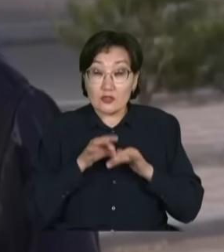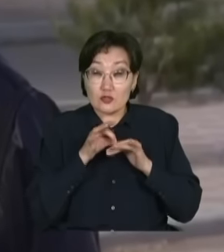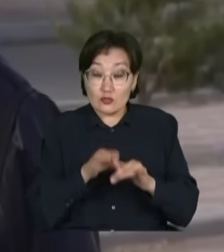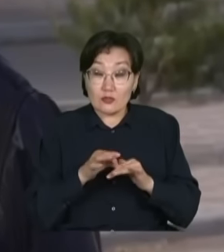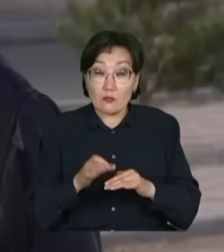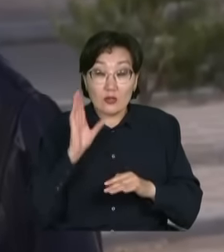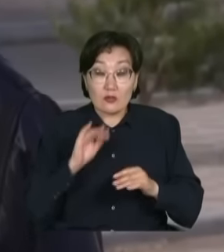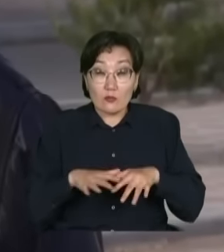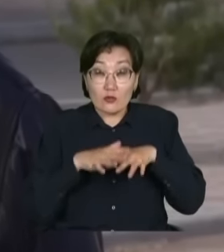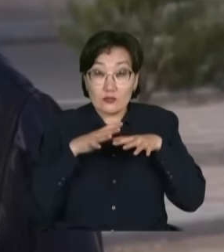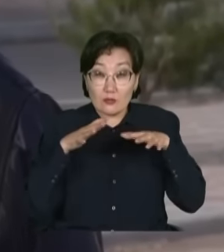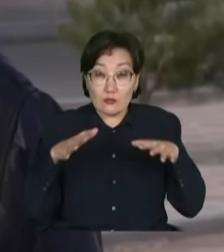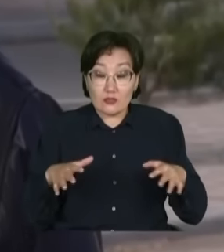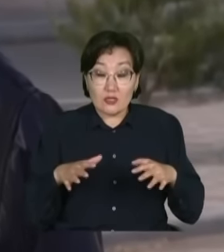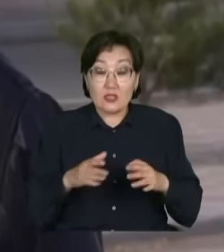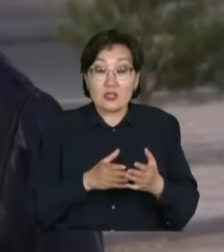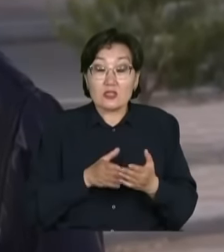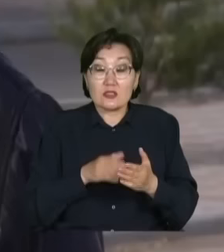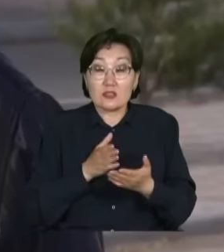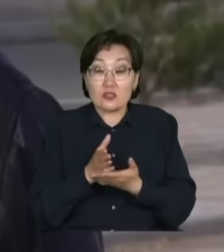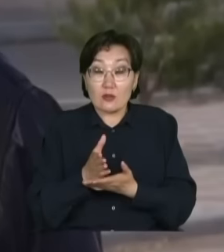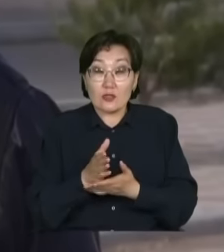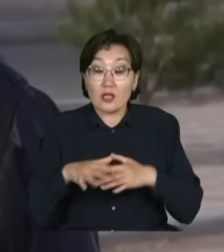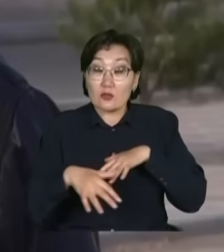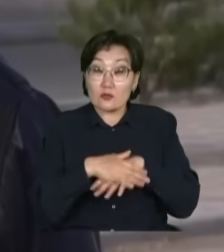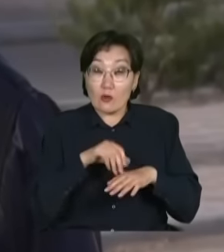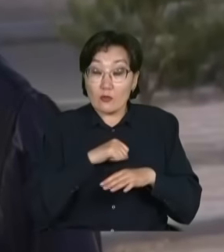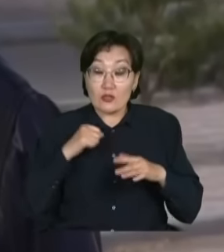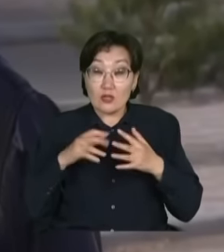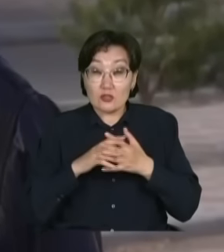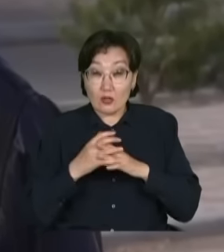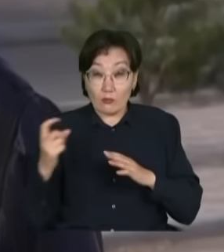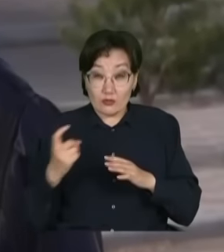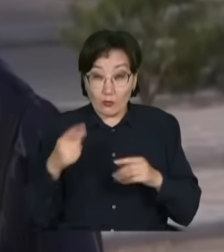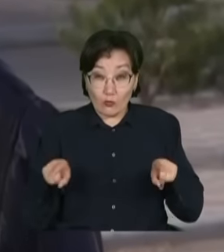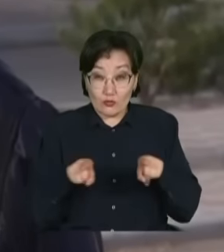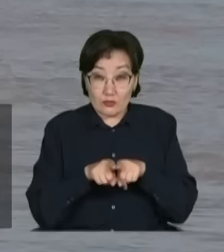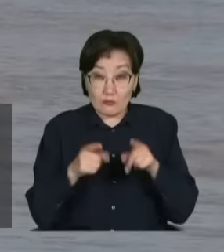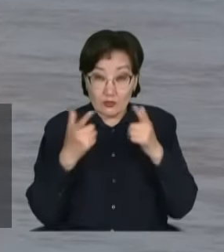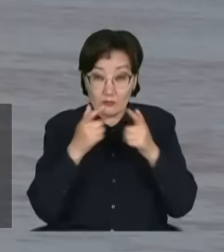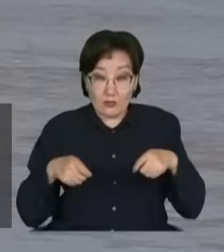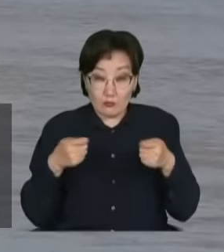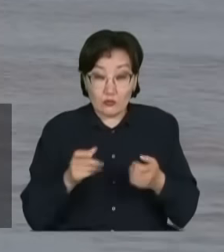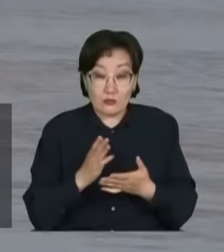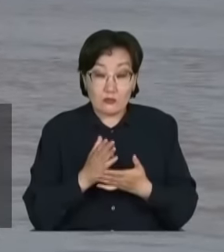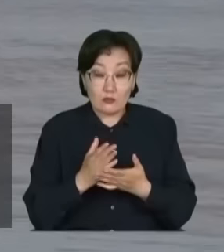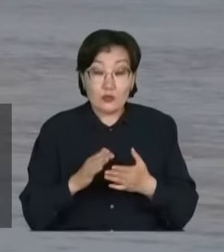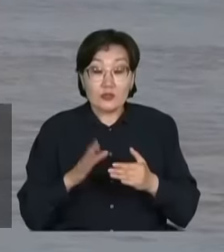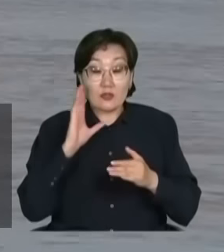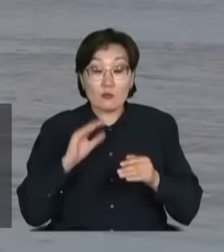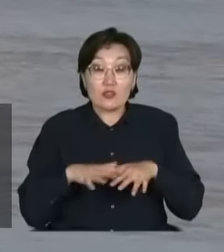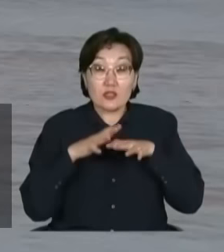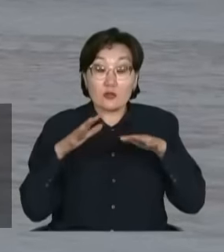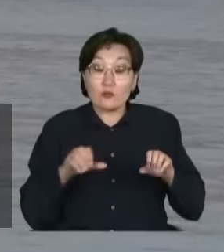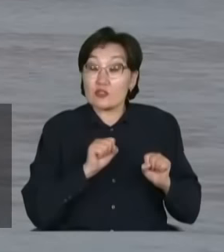кезде шығамыз деп халықтың өзі де шаруа қожалықтарда біздерге сондай ескертпелерін беріп отыр. Қазір аймақта су